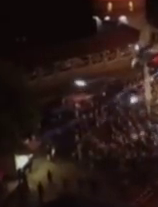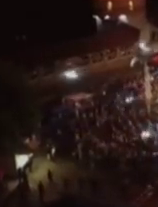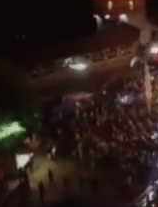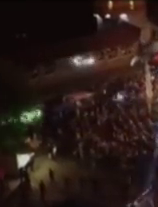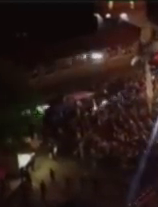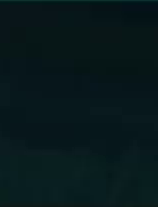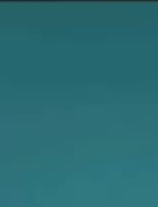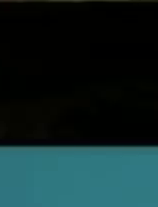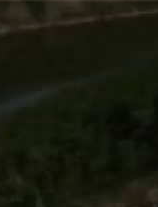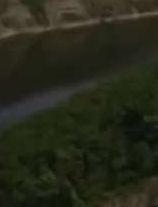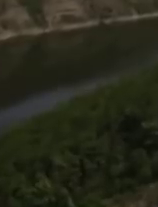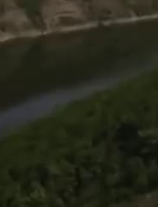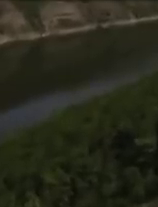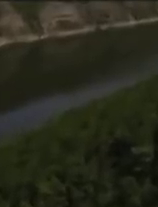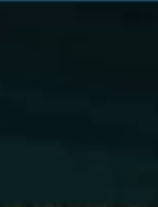Музика